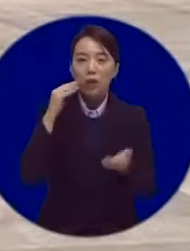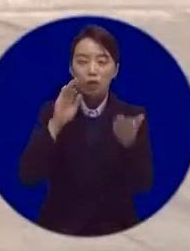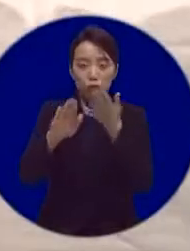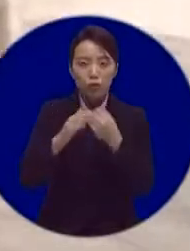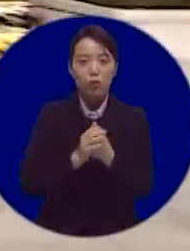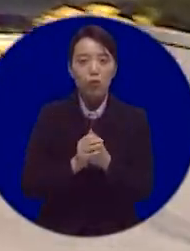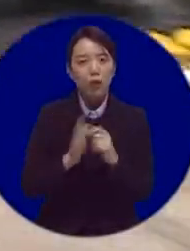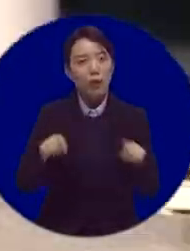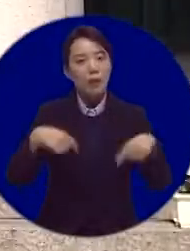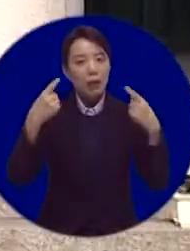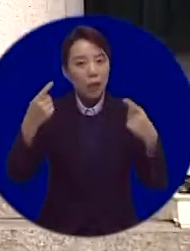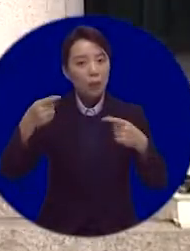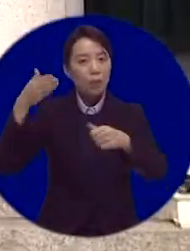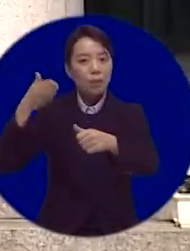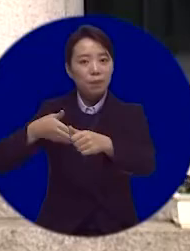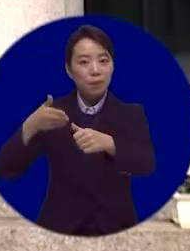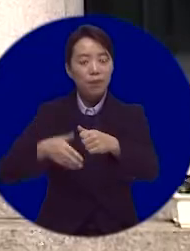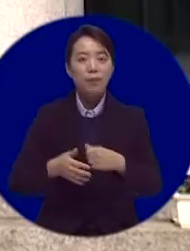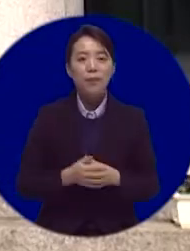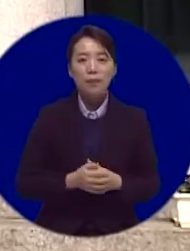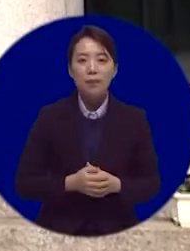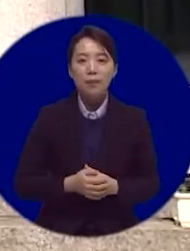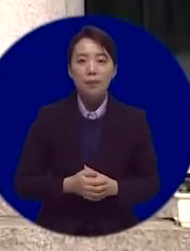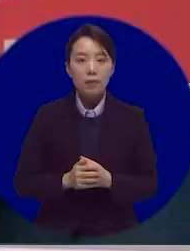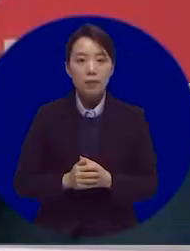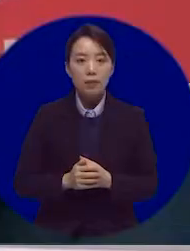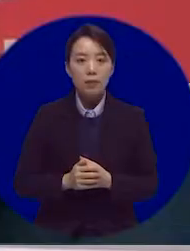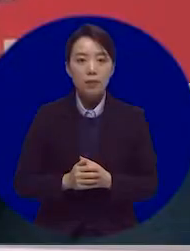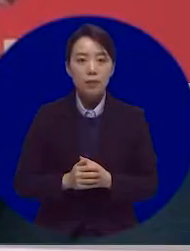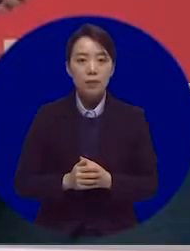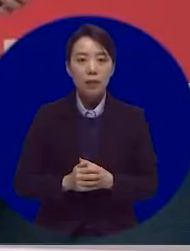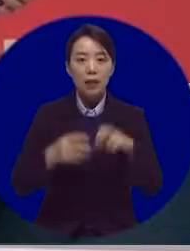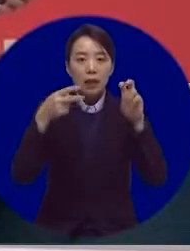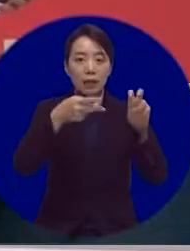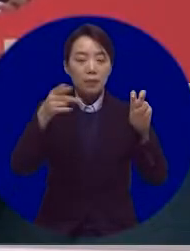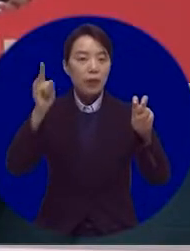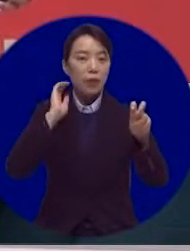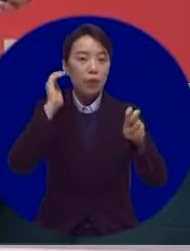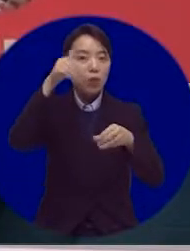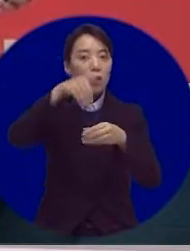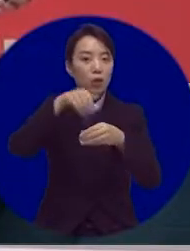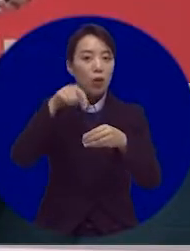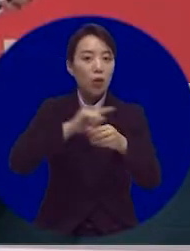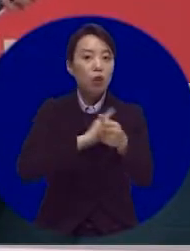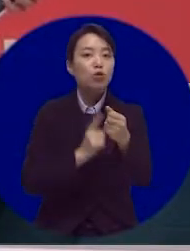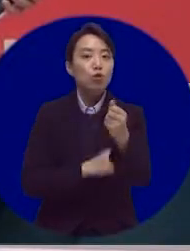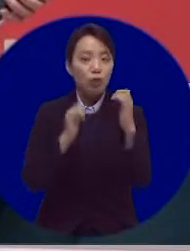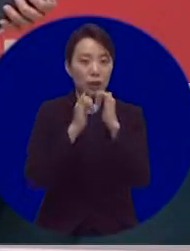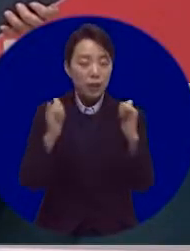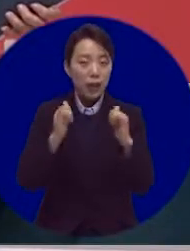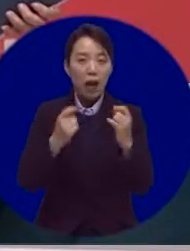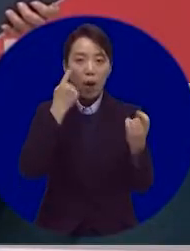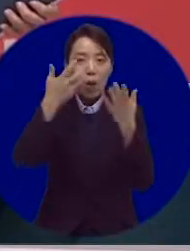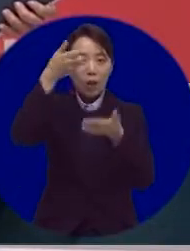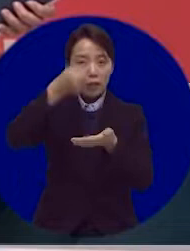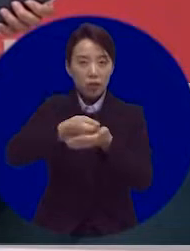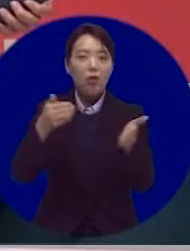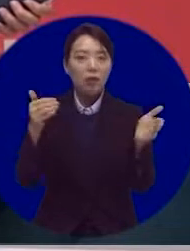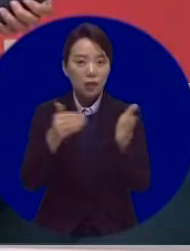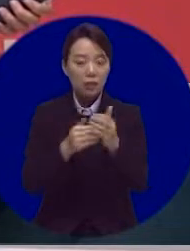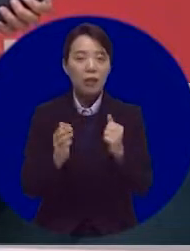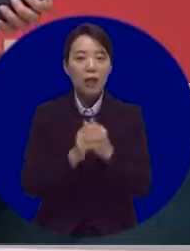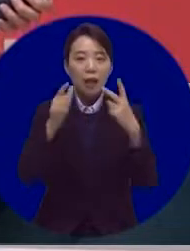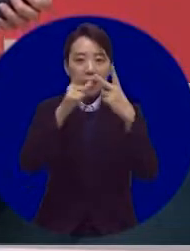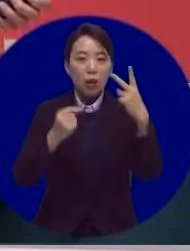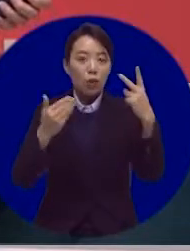빠짐없이 투표에 참여해줄 것을 당부했습니다. 제20대 대통령 선거의 유권자가 최종 확정됐습니다. 지난